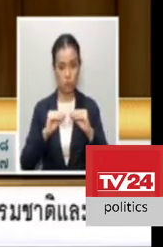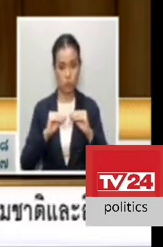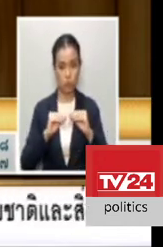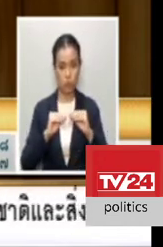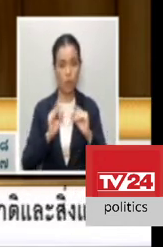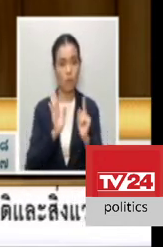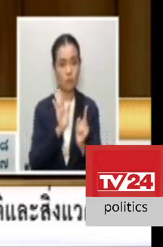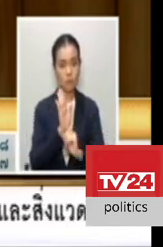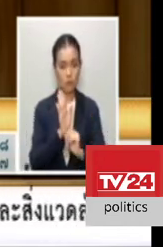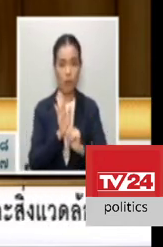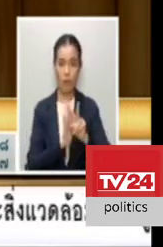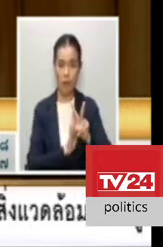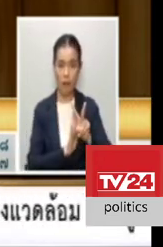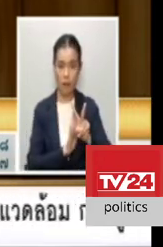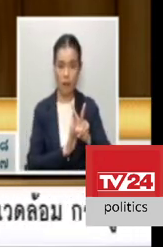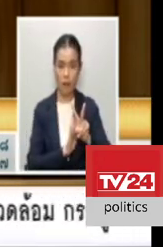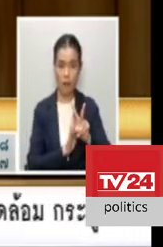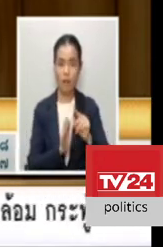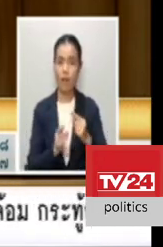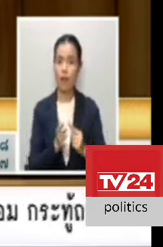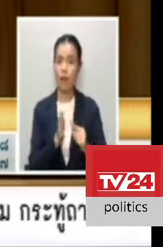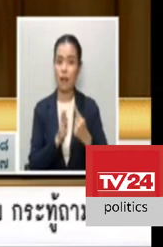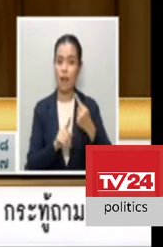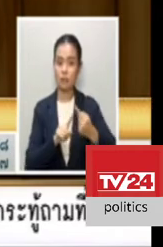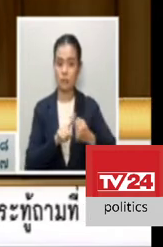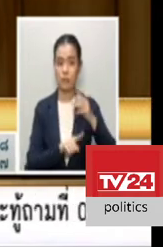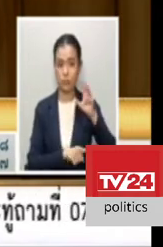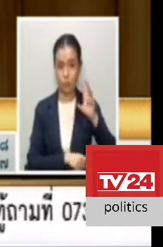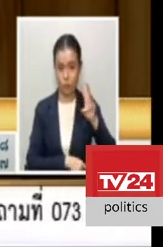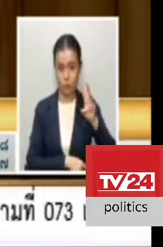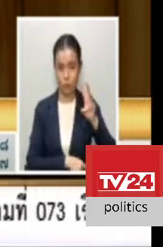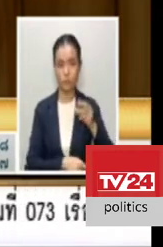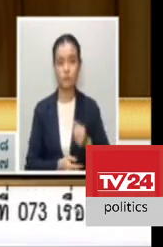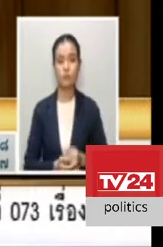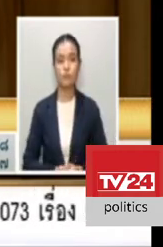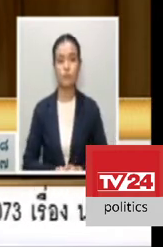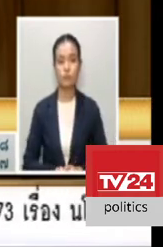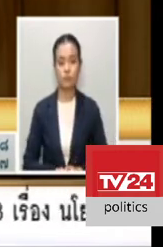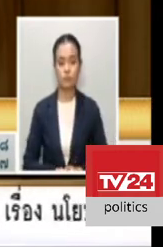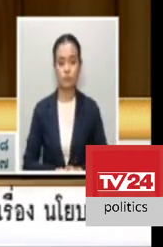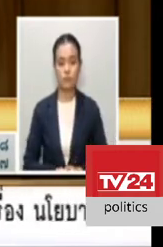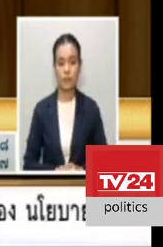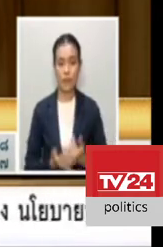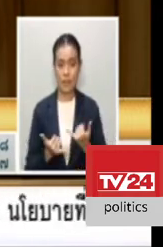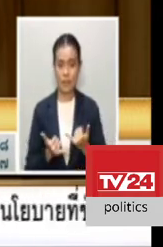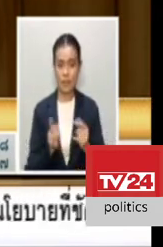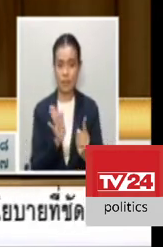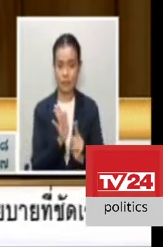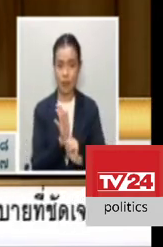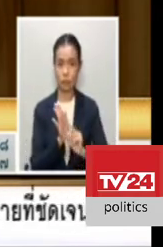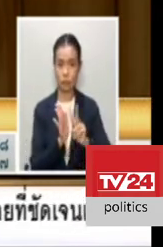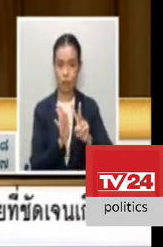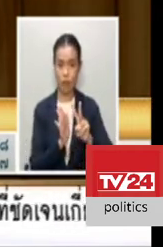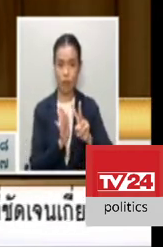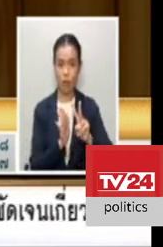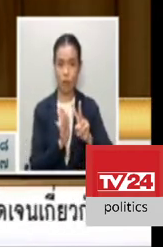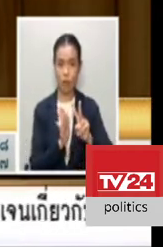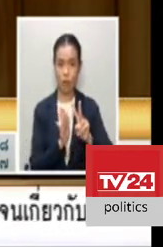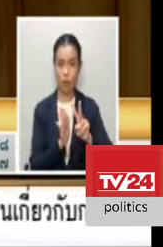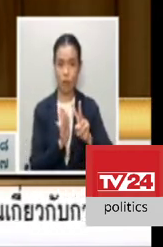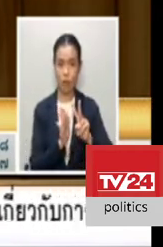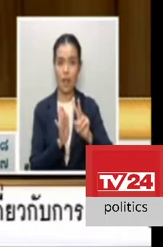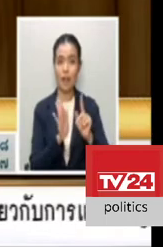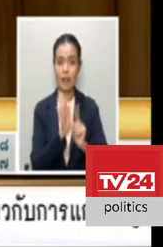2ครั้งครั้งแรกก็เดือนมิถุนาอันนี้เป็นครั้งที่2เป็นครั้งที่35ครั้งมิถุน